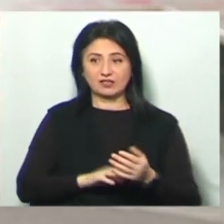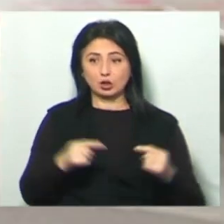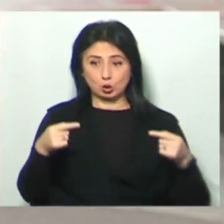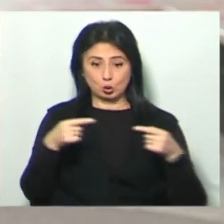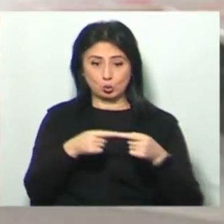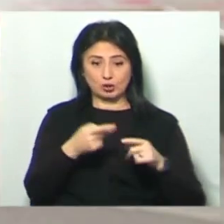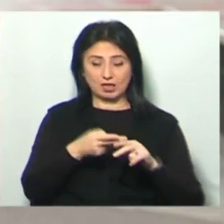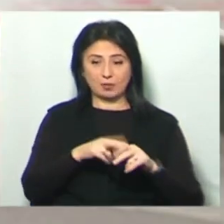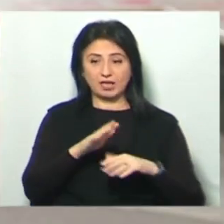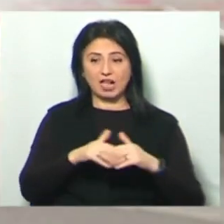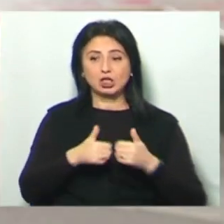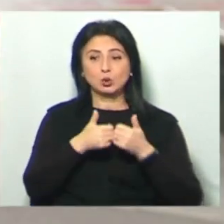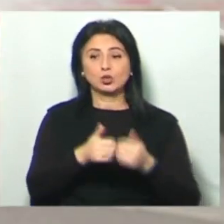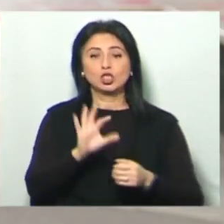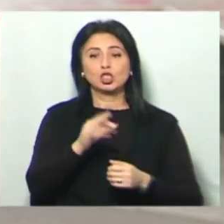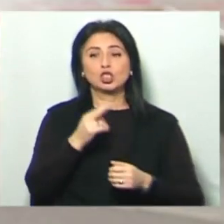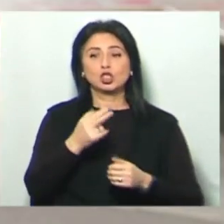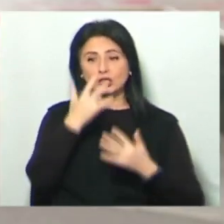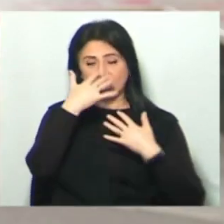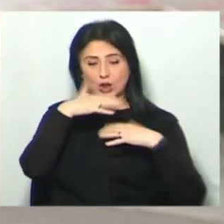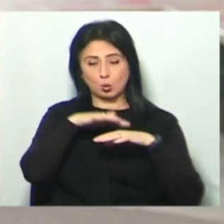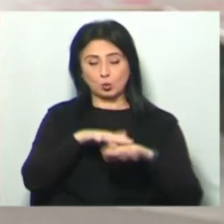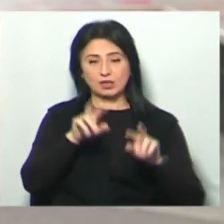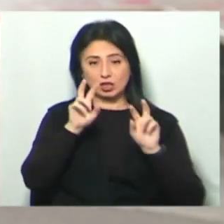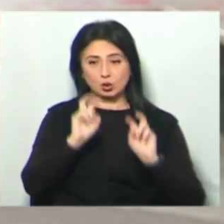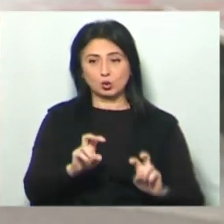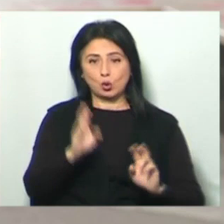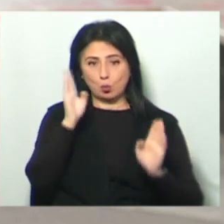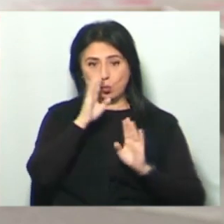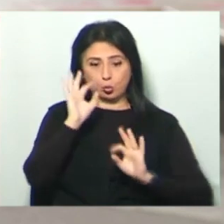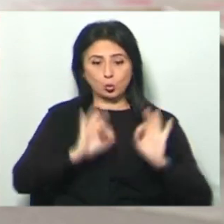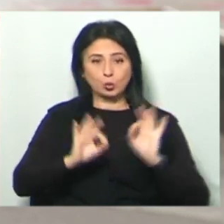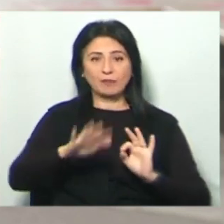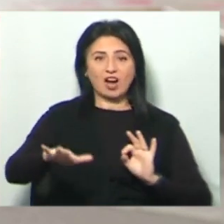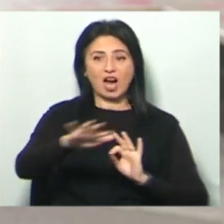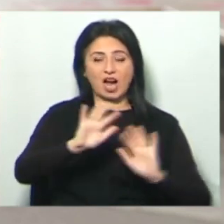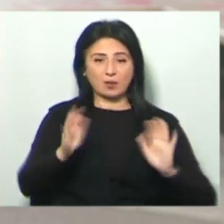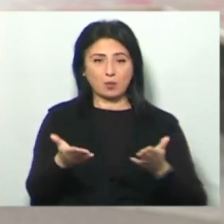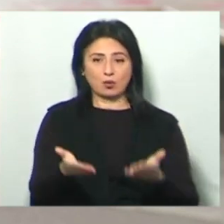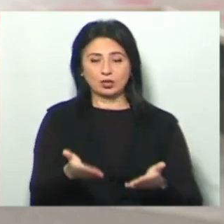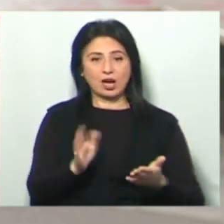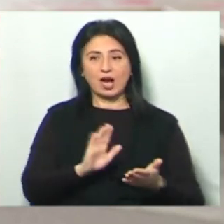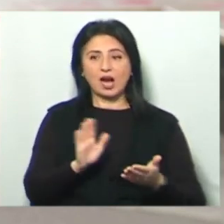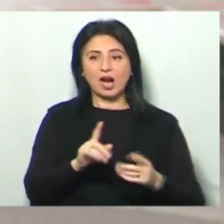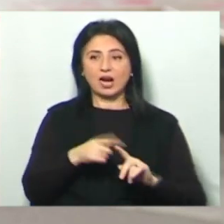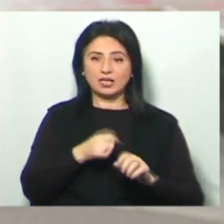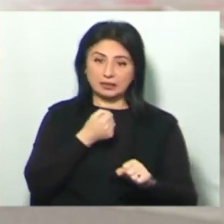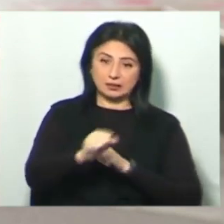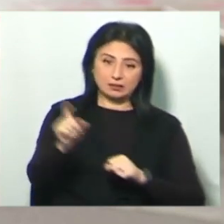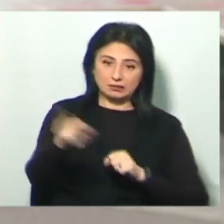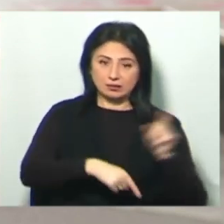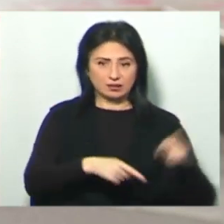ზუსტად ამით უწყობთ ხელს სოციალურ ინკლუზიას, რაც სწორედაც ბუნებრივ გარემოში უნდა მოხდეს და არა დაძალებით